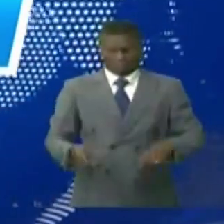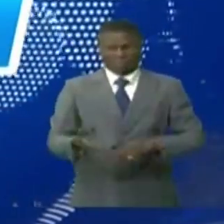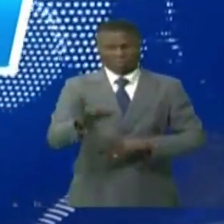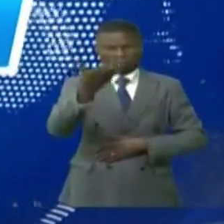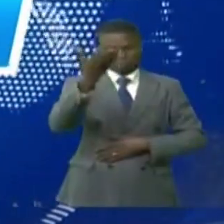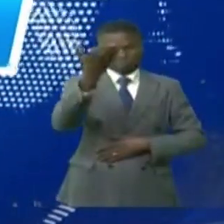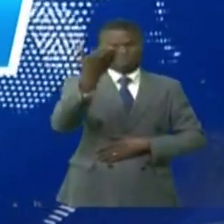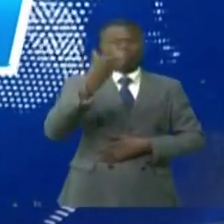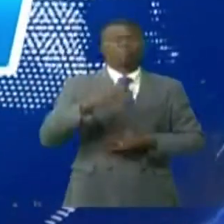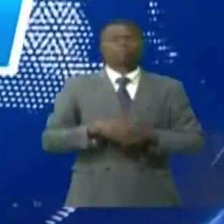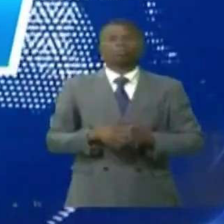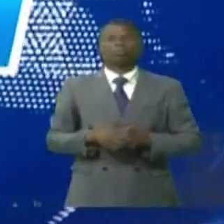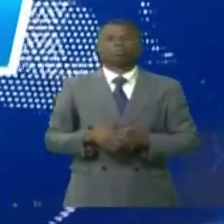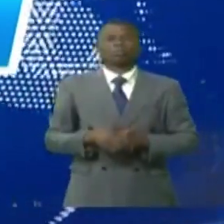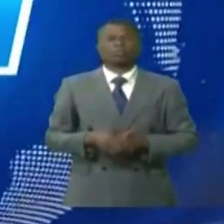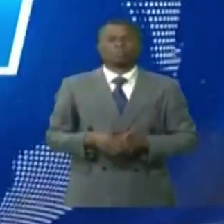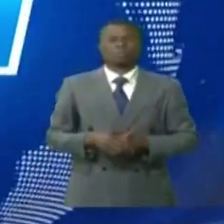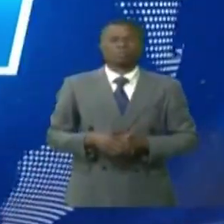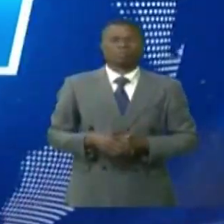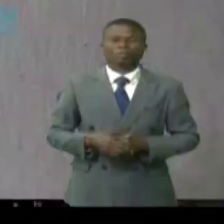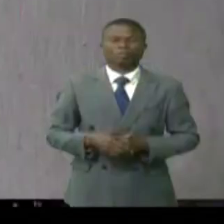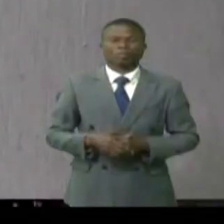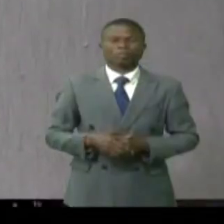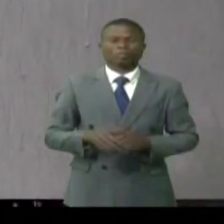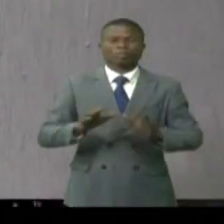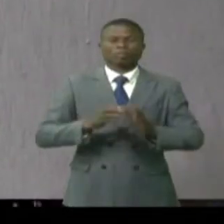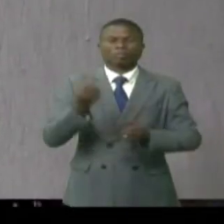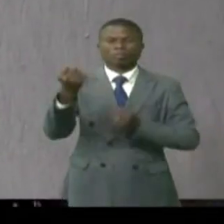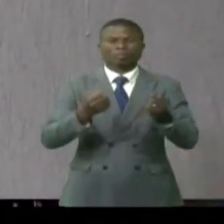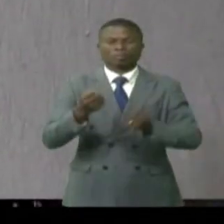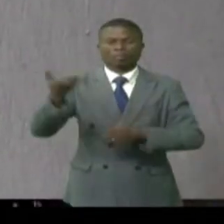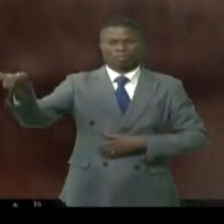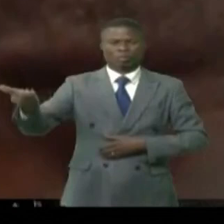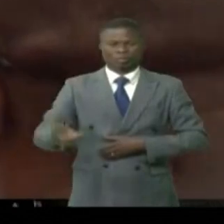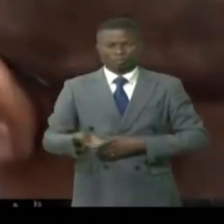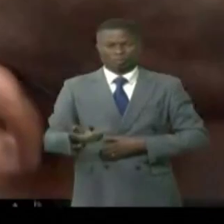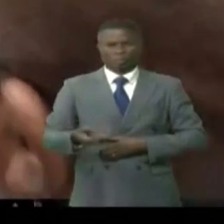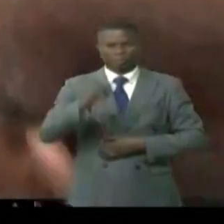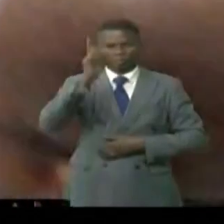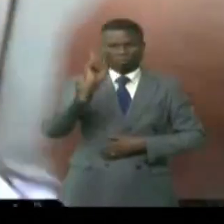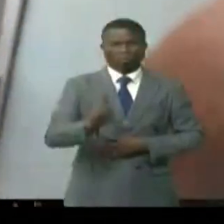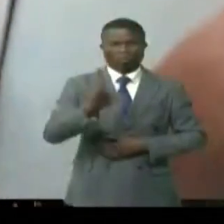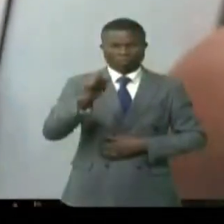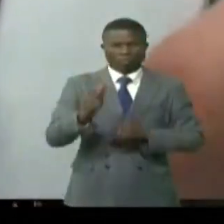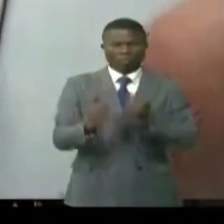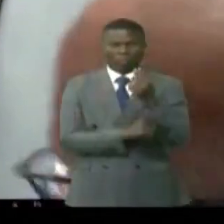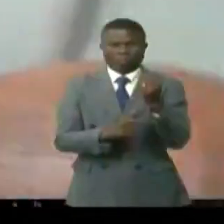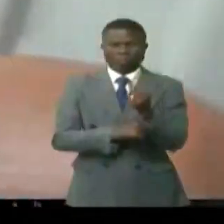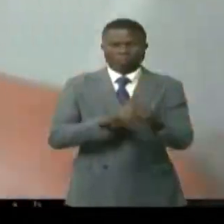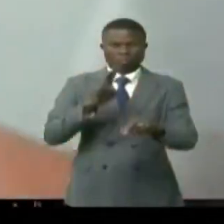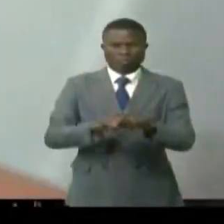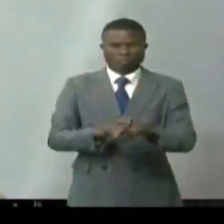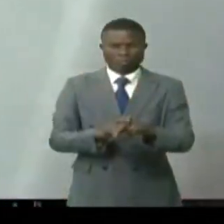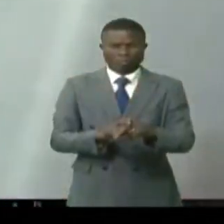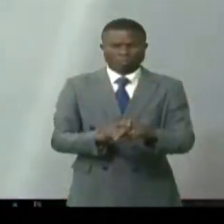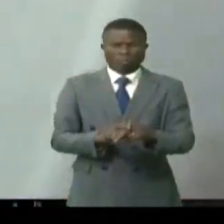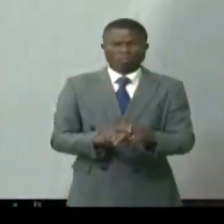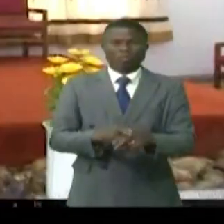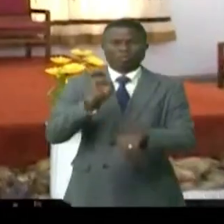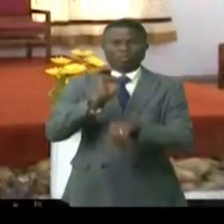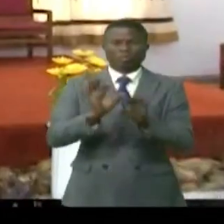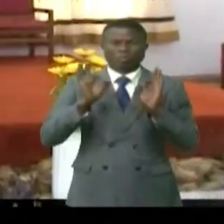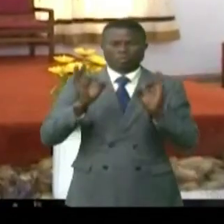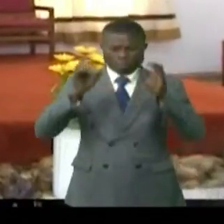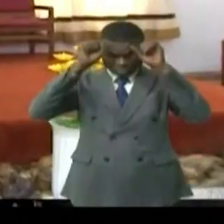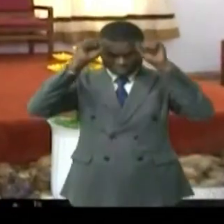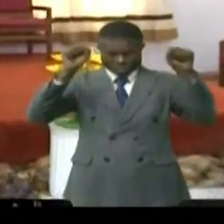de Serge Merlin-Mata. Avec une capacité d'accueil de plus de 120 personnes assises, la nouvelle chapelle de